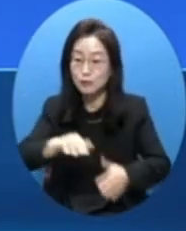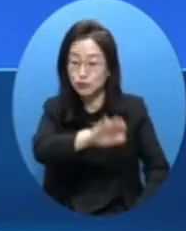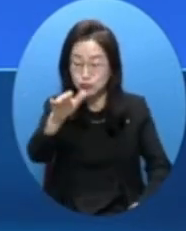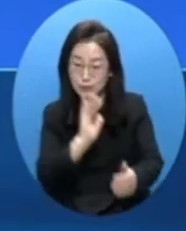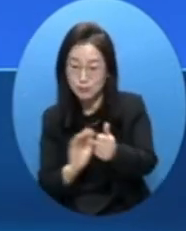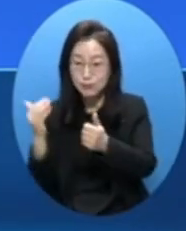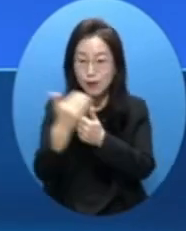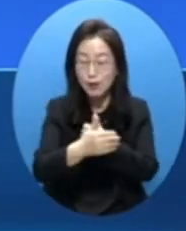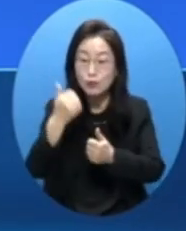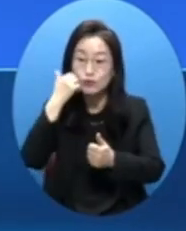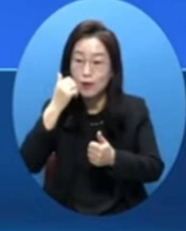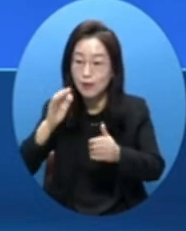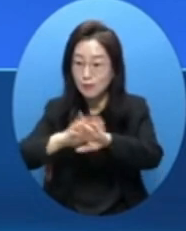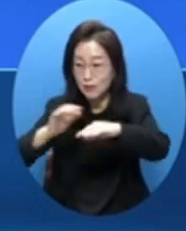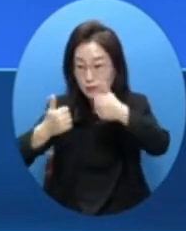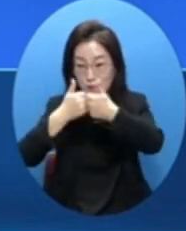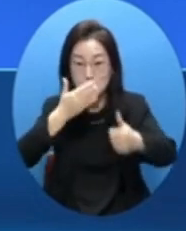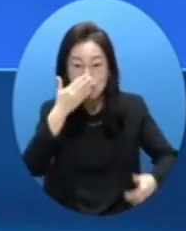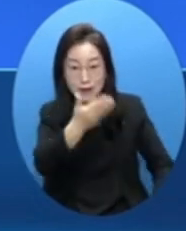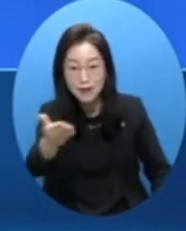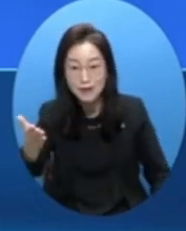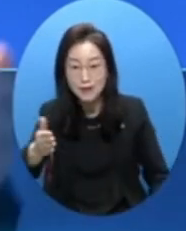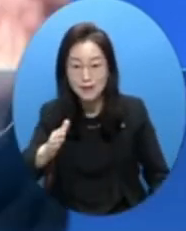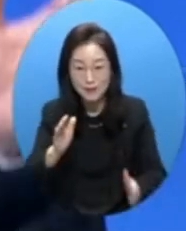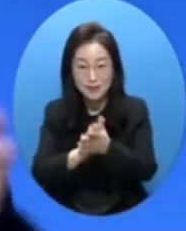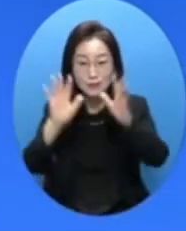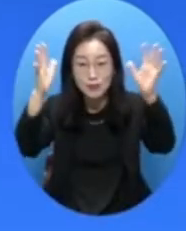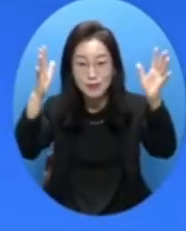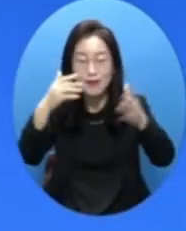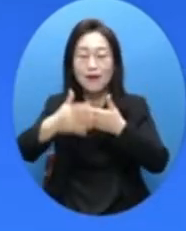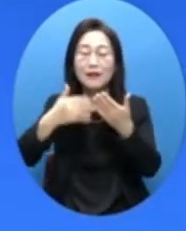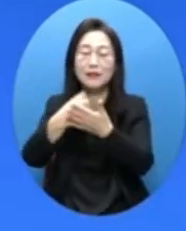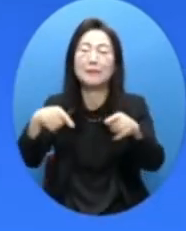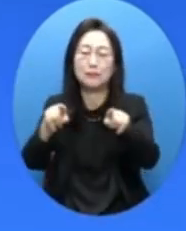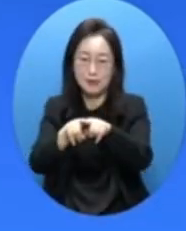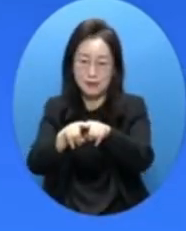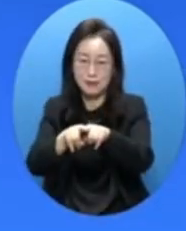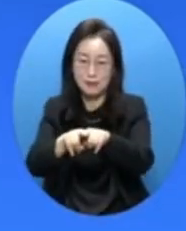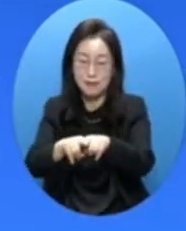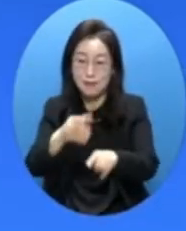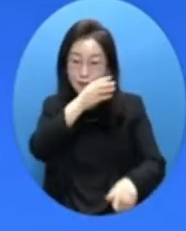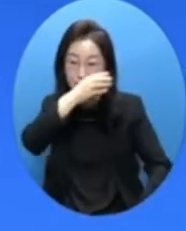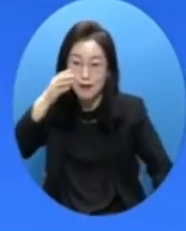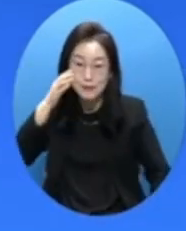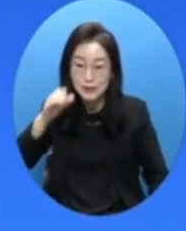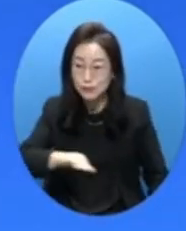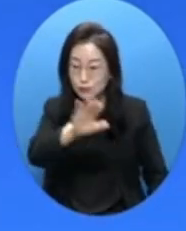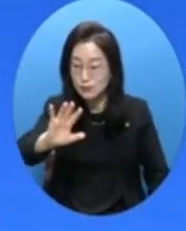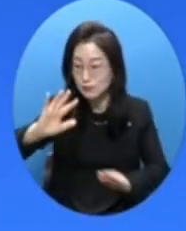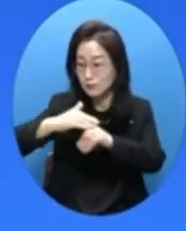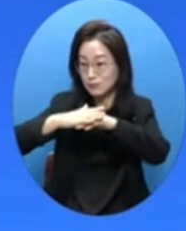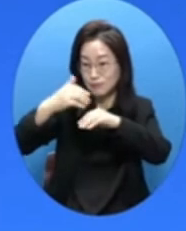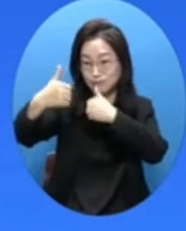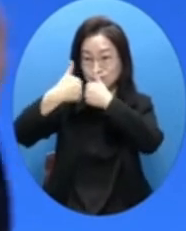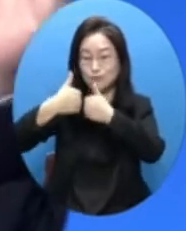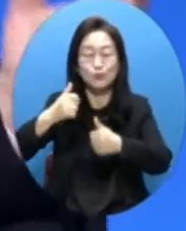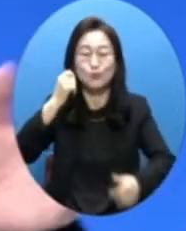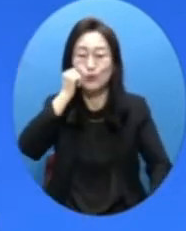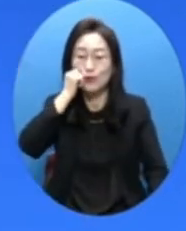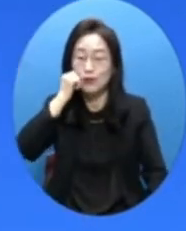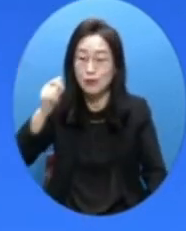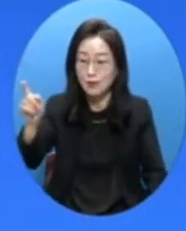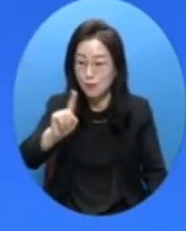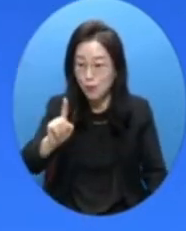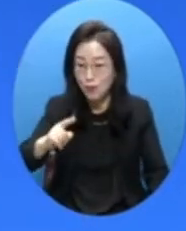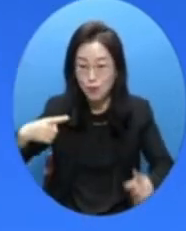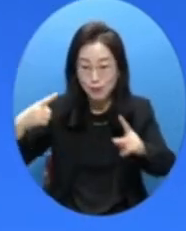위하시면 누가 우리를 대적하리요? 할렐루야. 하나님이 함께 하시는데 감히 누가 우리를 대적하겠습니까? 어떠한 대적이